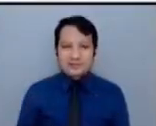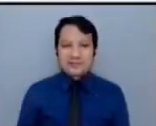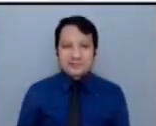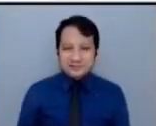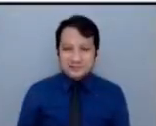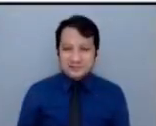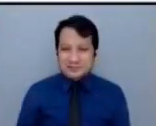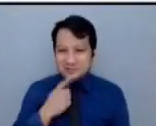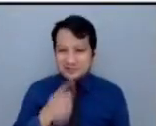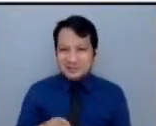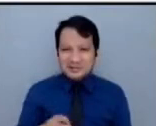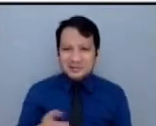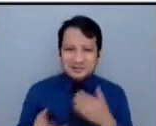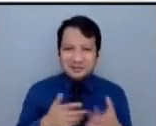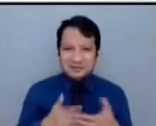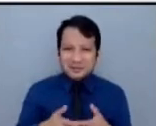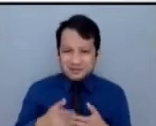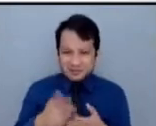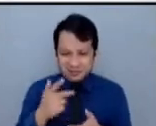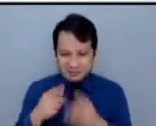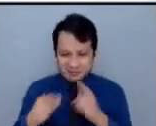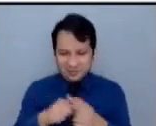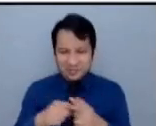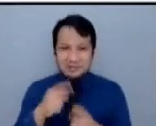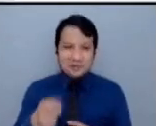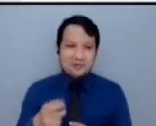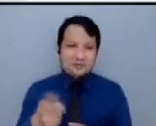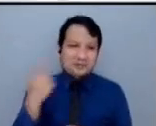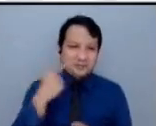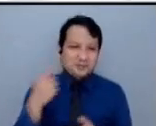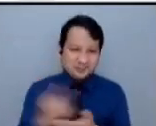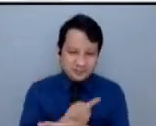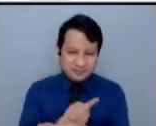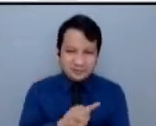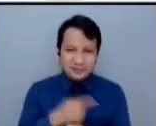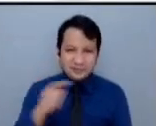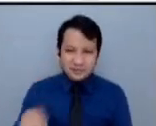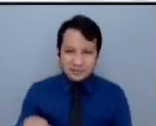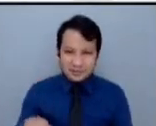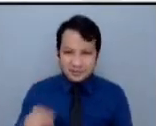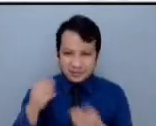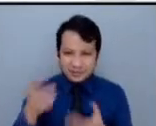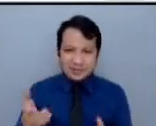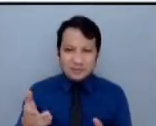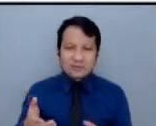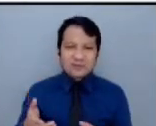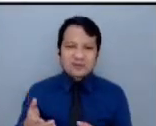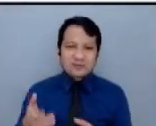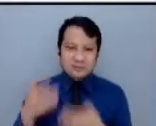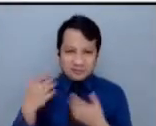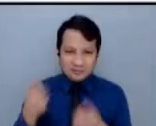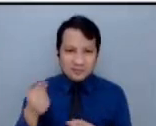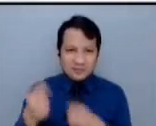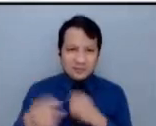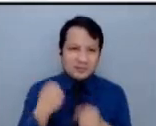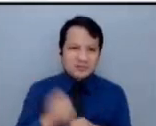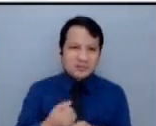mga nagpositibo sa sakit mula sa noong buwan ng Mayo ng nakalipas na taon. Dahil dito umabot